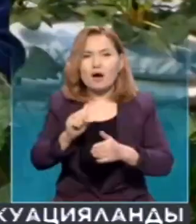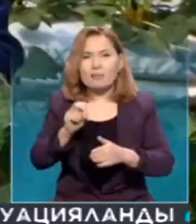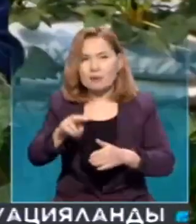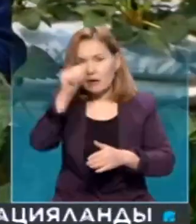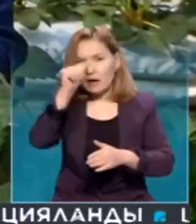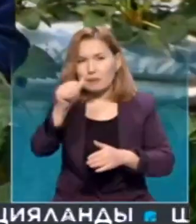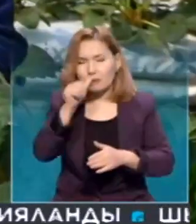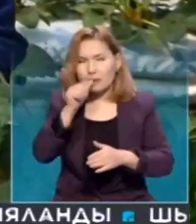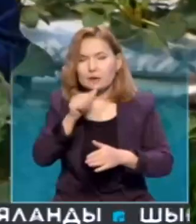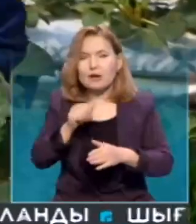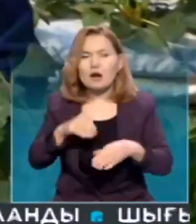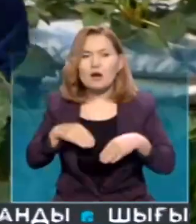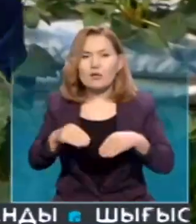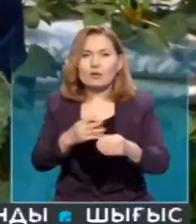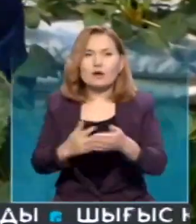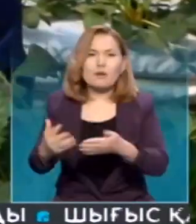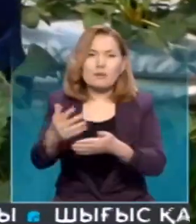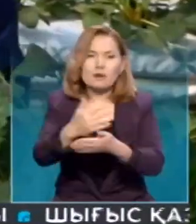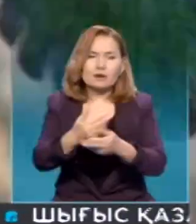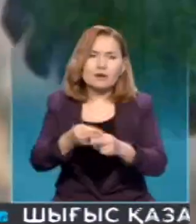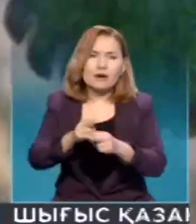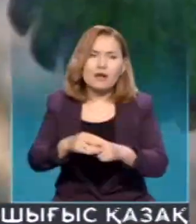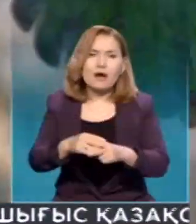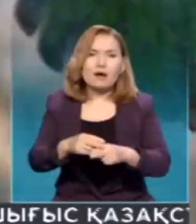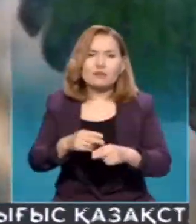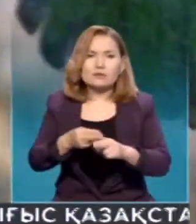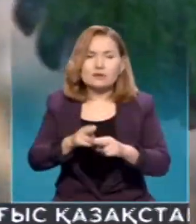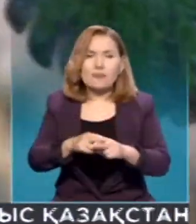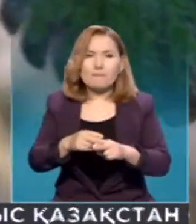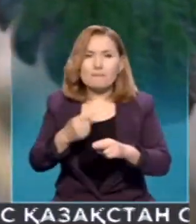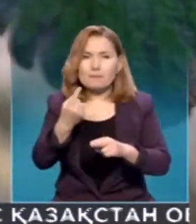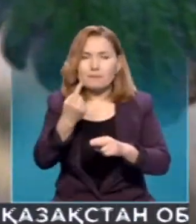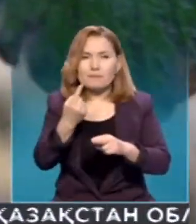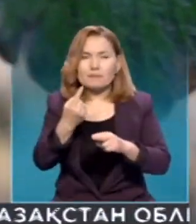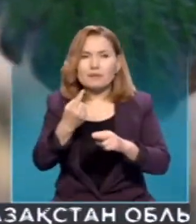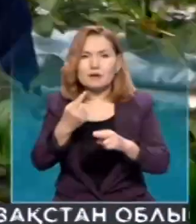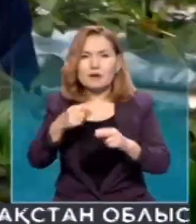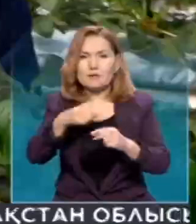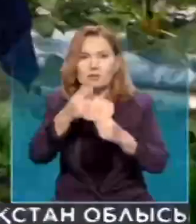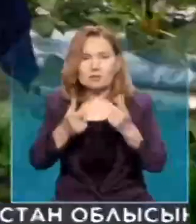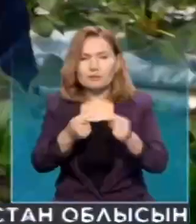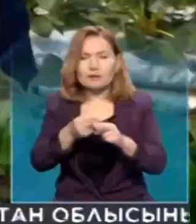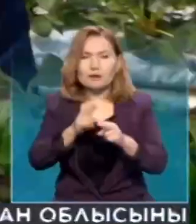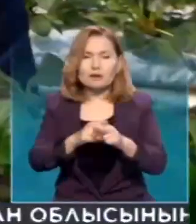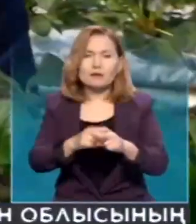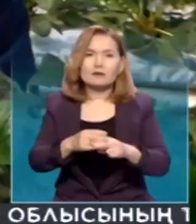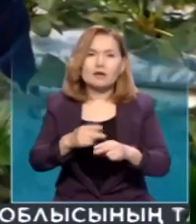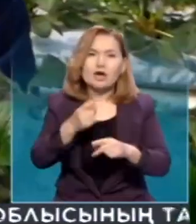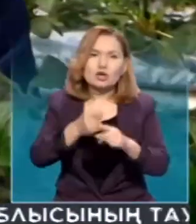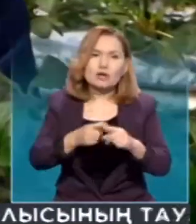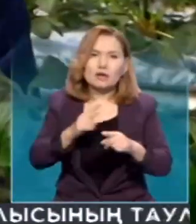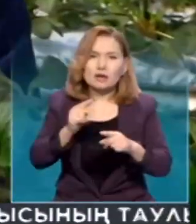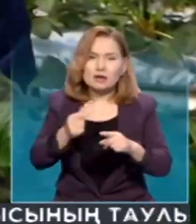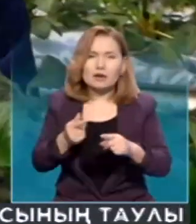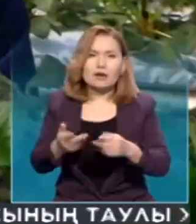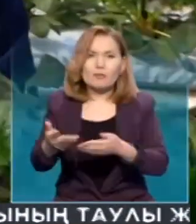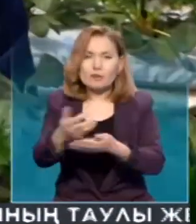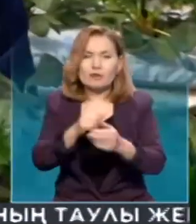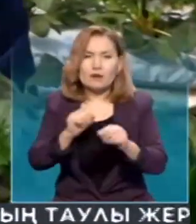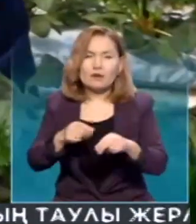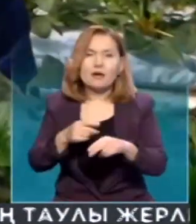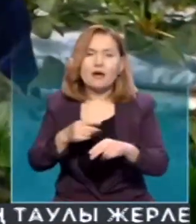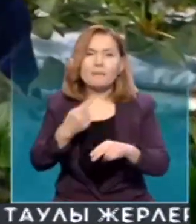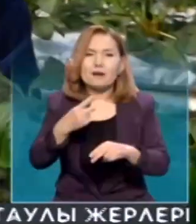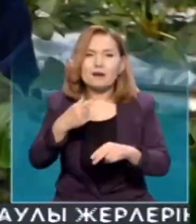өнім бергенде бұл бір түптен жарты келіге шейін өнім береді. Орта есеппен алғанда бір гектардан бағанағы